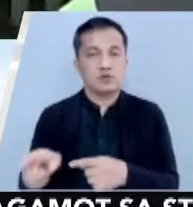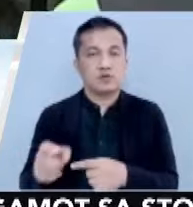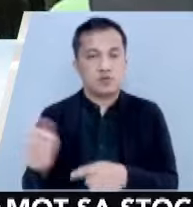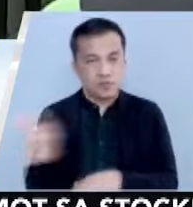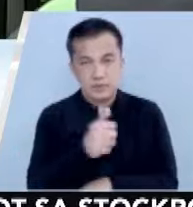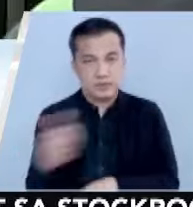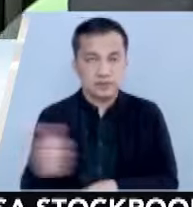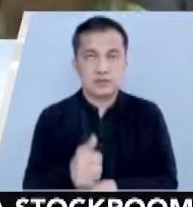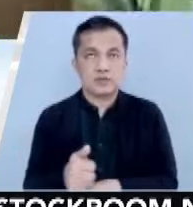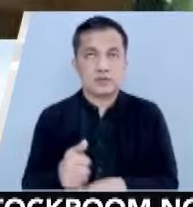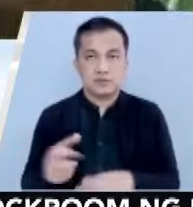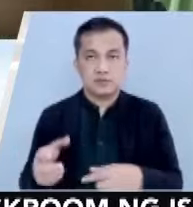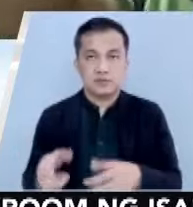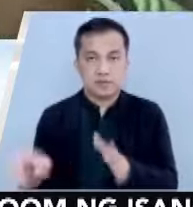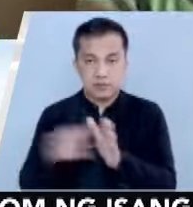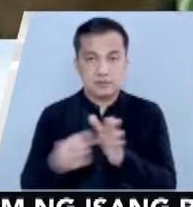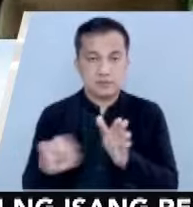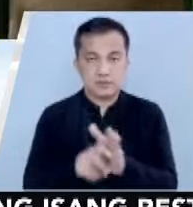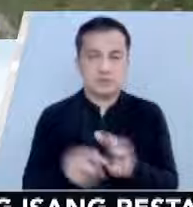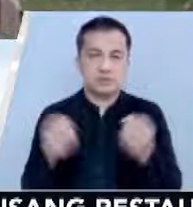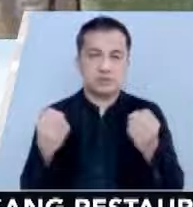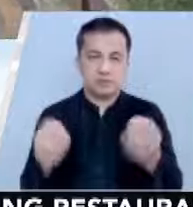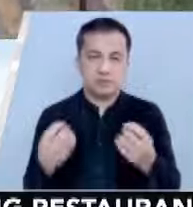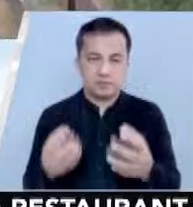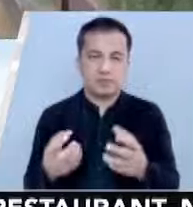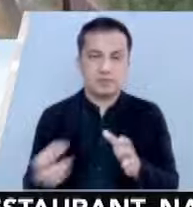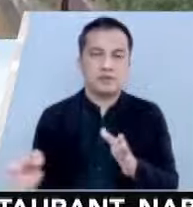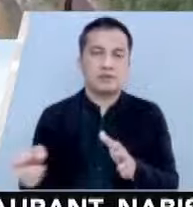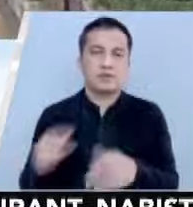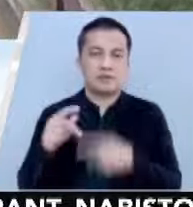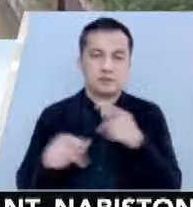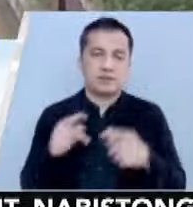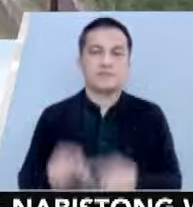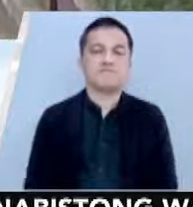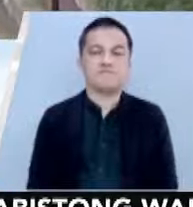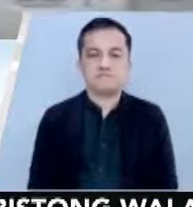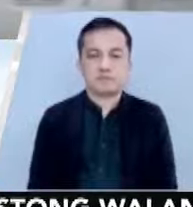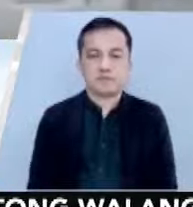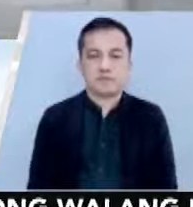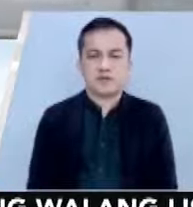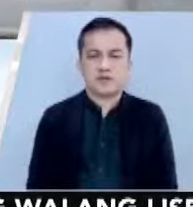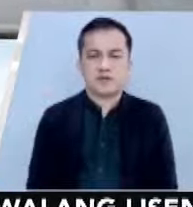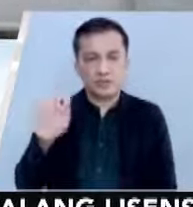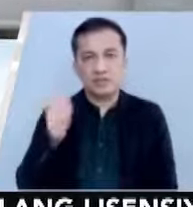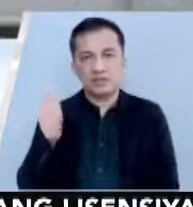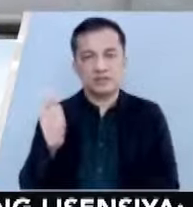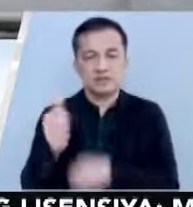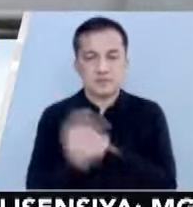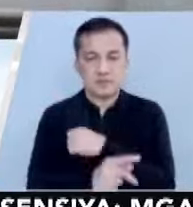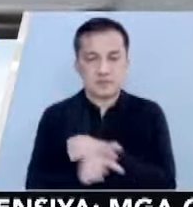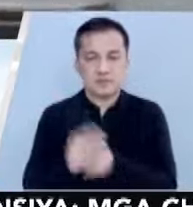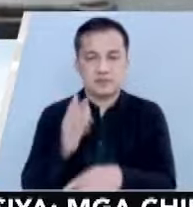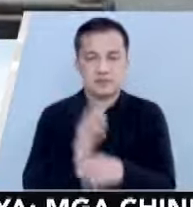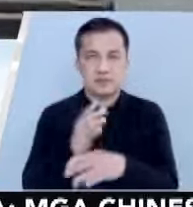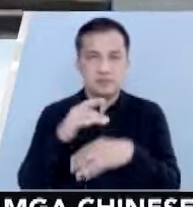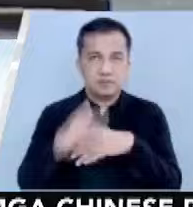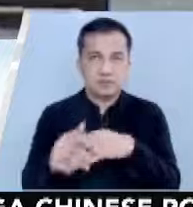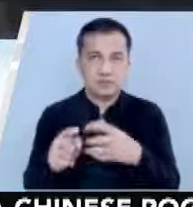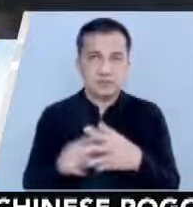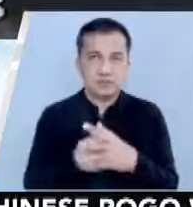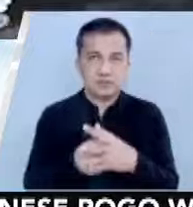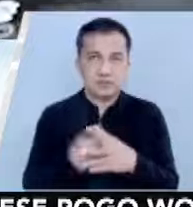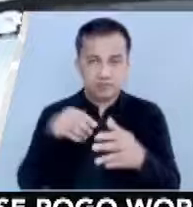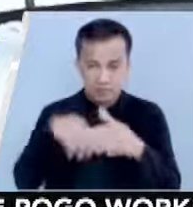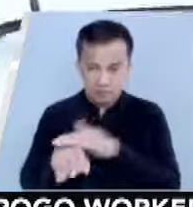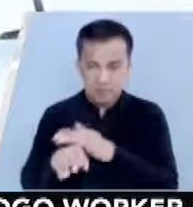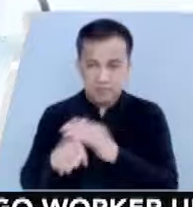makapag-accommodate sila ng mas maraming pasahero. Pumirit pa sana ang ibang provincial bus na mapaaga ang simula ng kanilang pasok sa EDSA